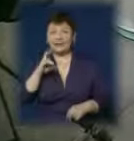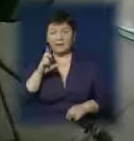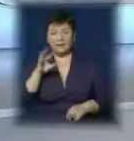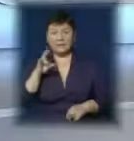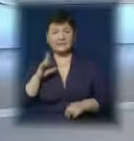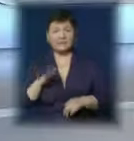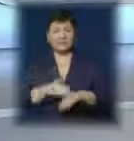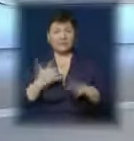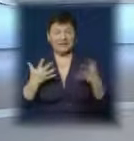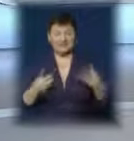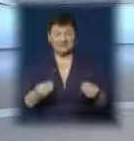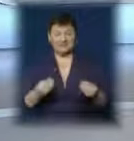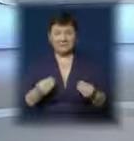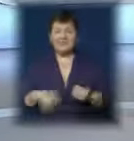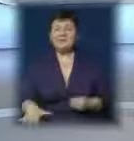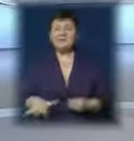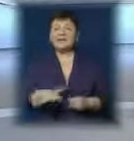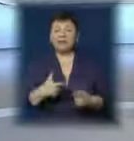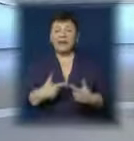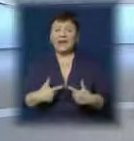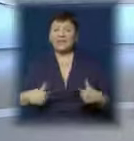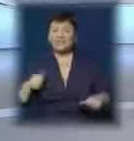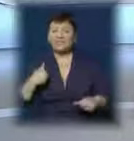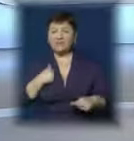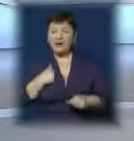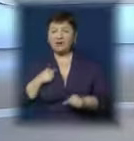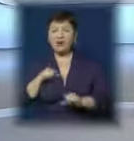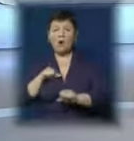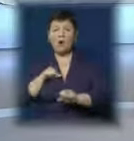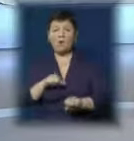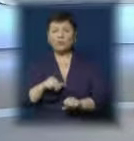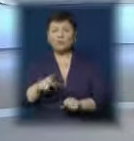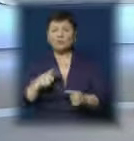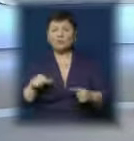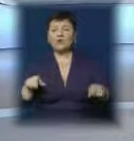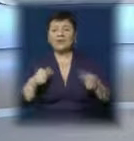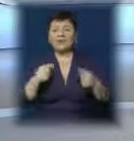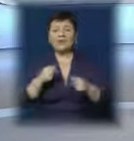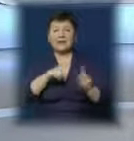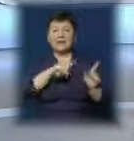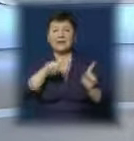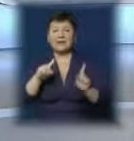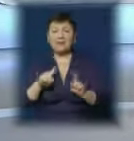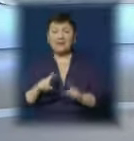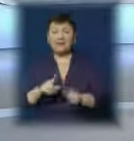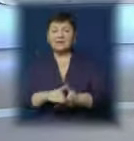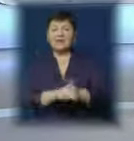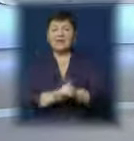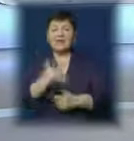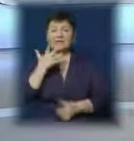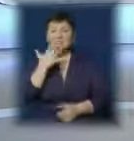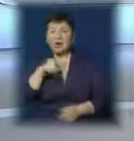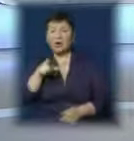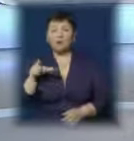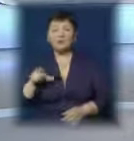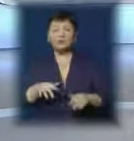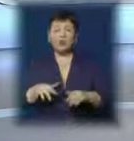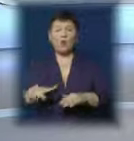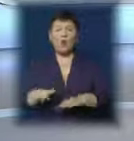дня. Територіальний штаб руху опору створили на Закарпатті. Ініціювала створення загальнонаціонального громадського